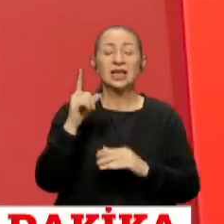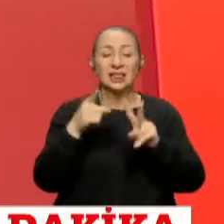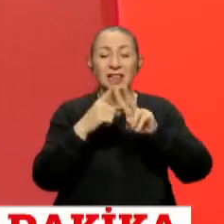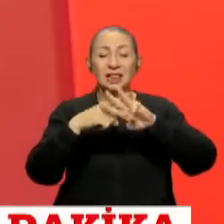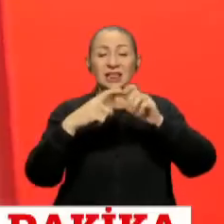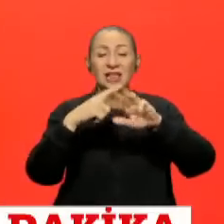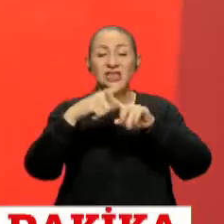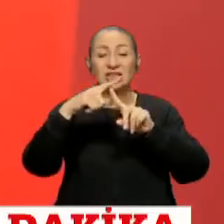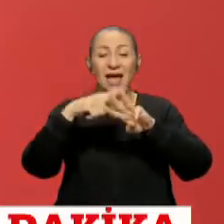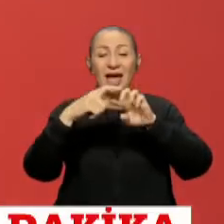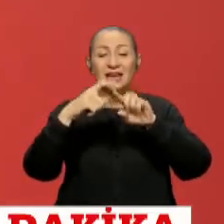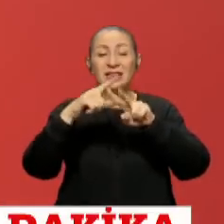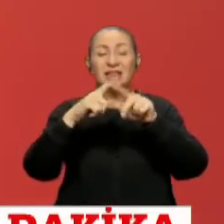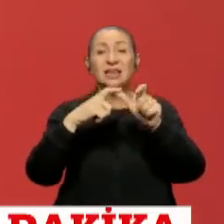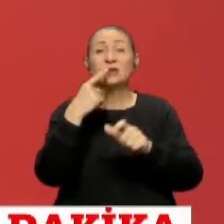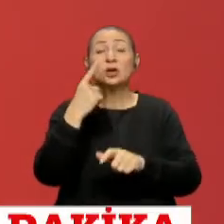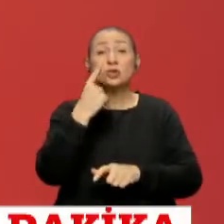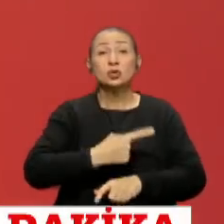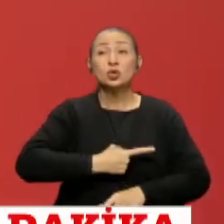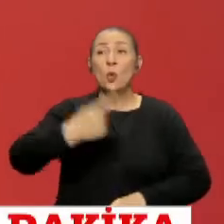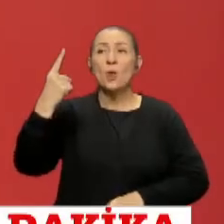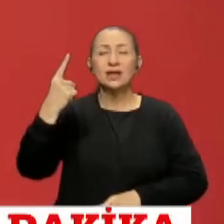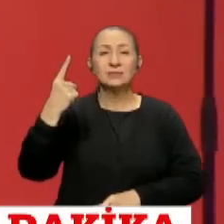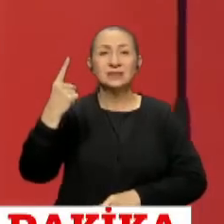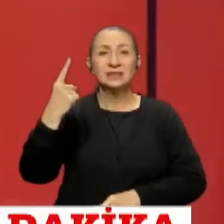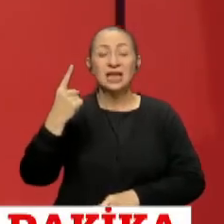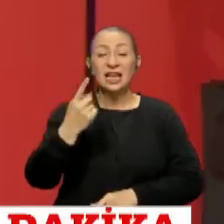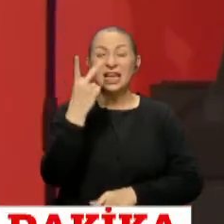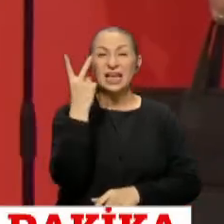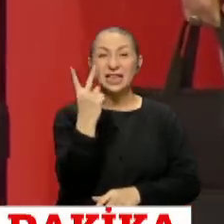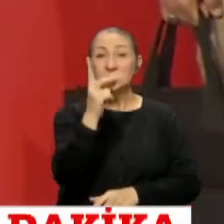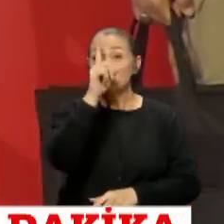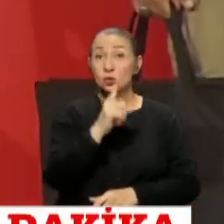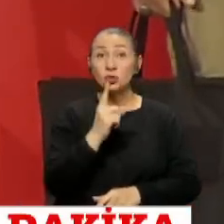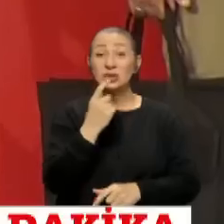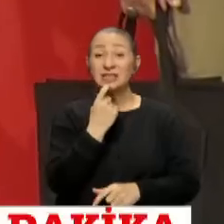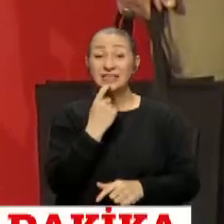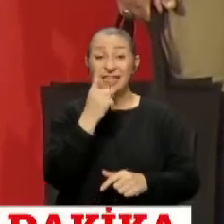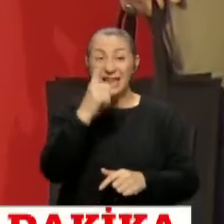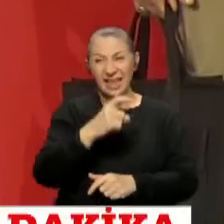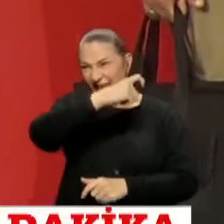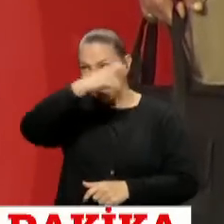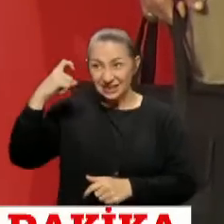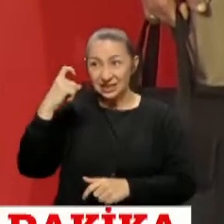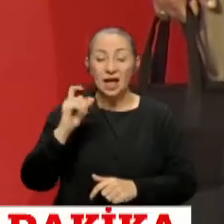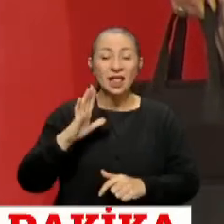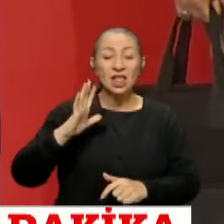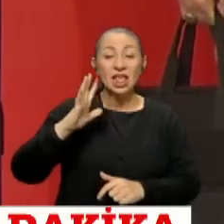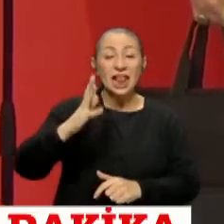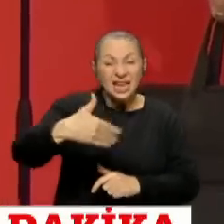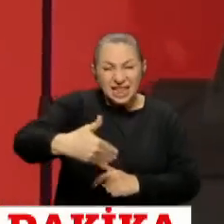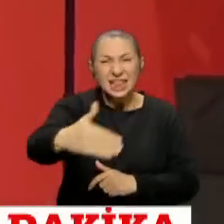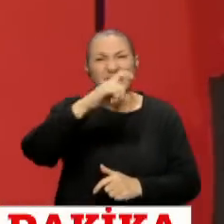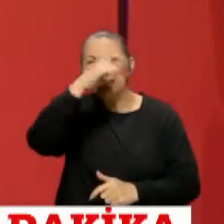Neşet Ertaş'ın deyimiyle Cumhuriyetimizin ikinci yüzyılının ilk yazını, gelecek